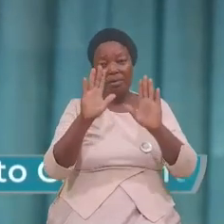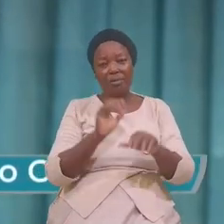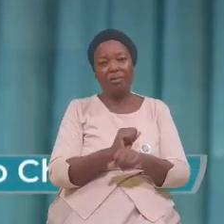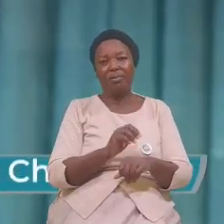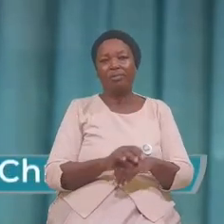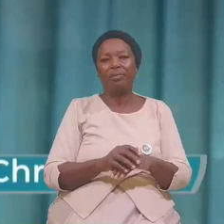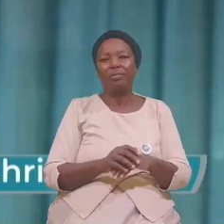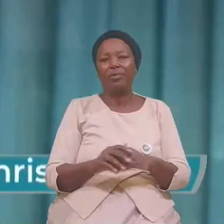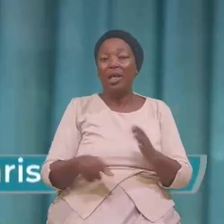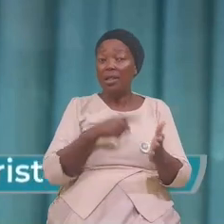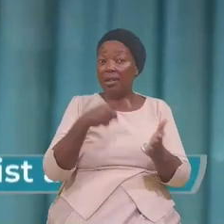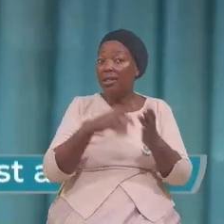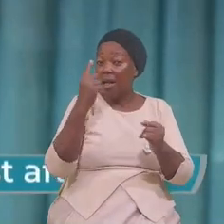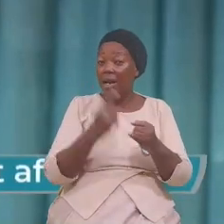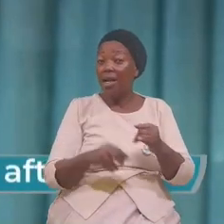Cette dernière nuit,